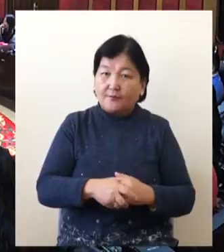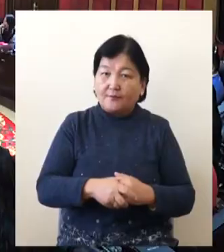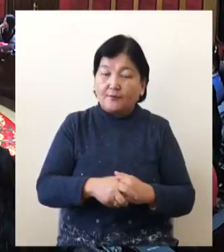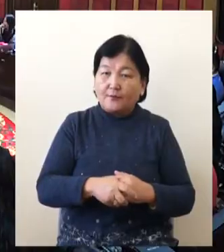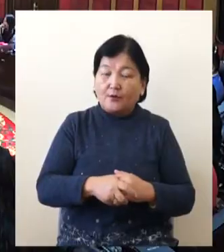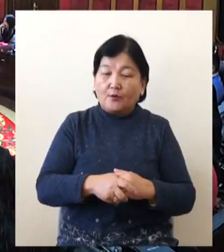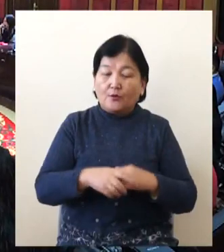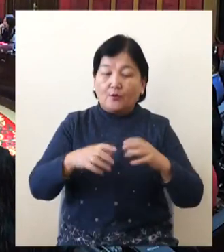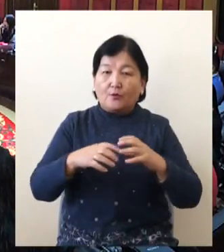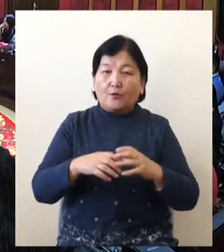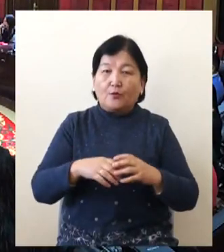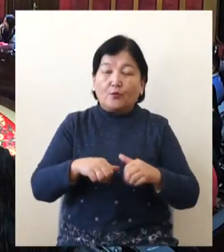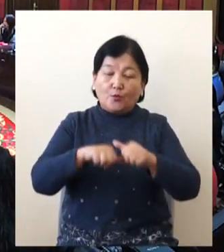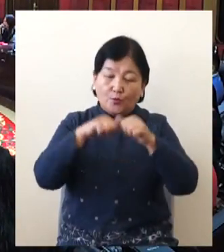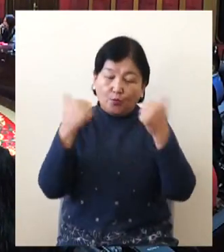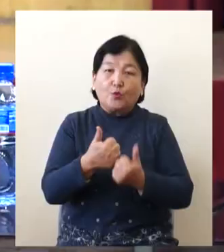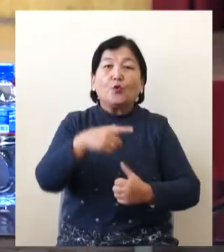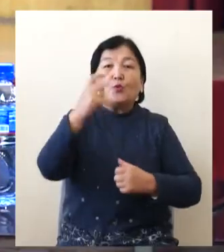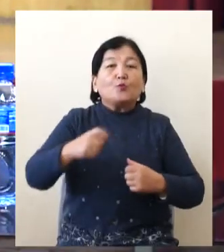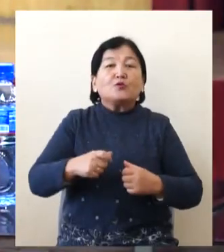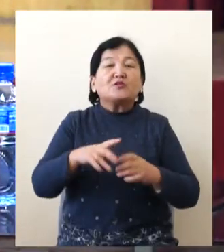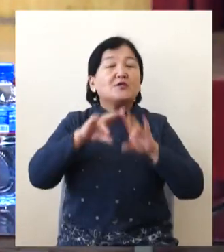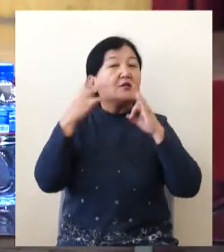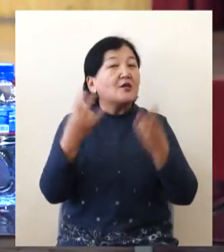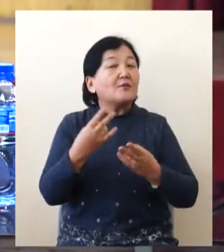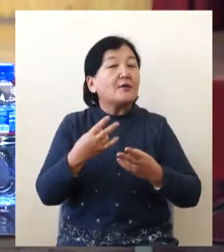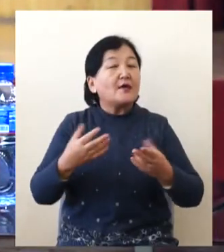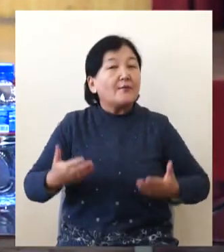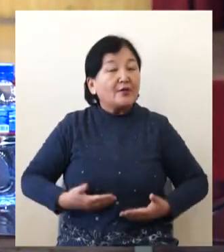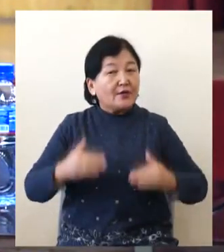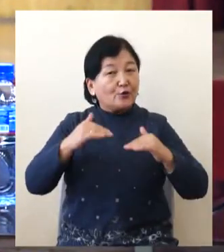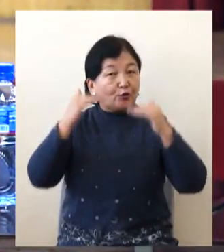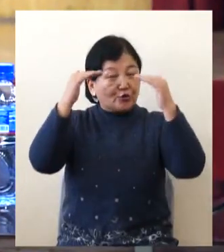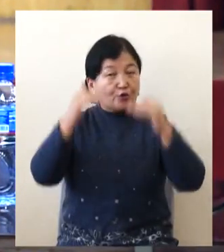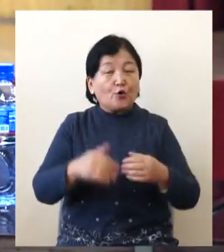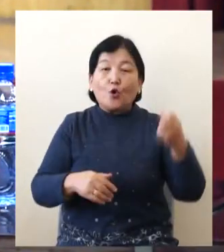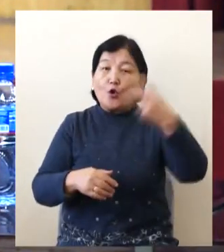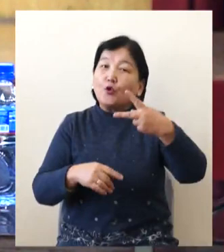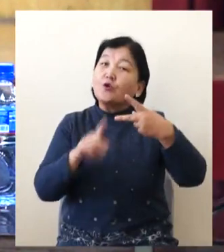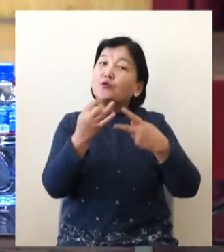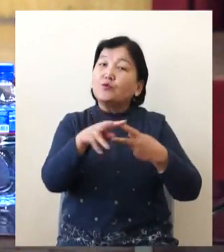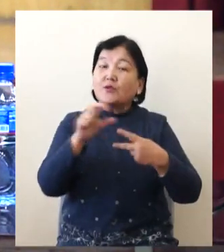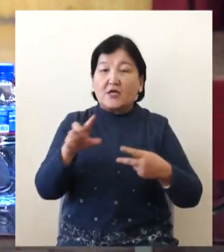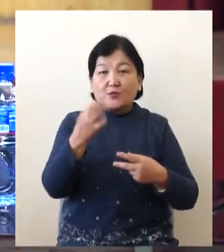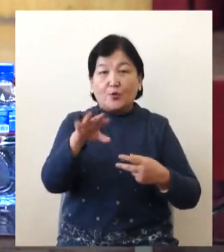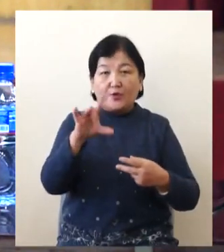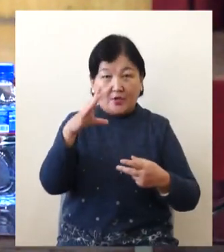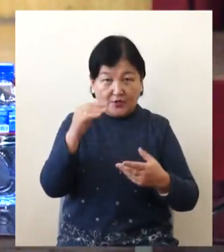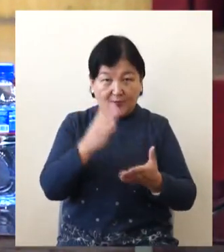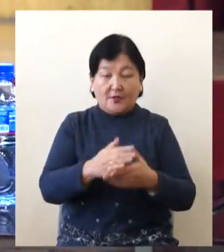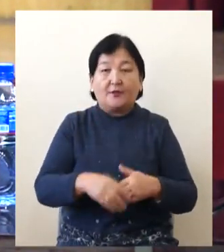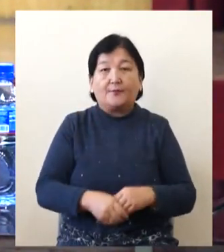Хүн төрөлхтний түүхэнд хамгийн их материалын баялагийг бий болгосон нийгэм хоёр зүйлээс бүрддэг.